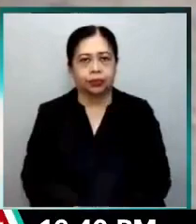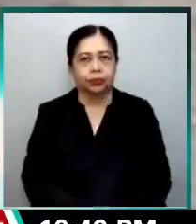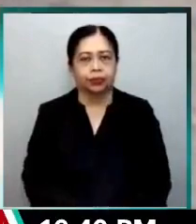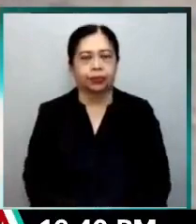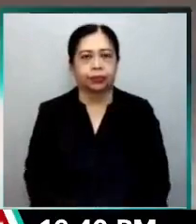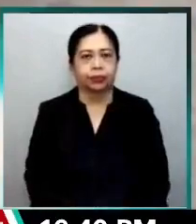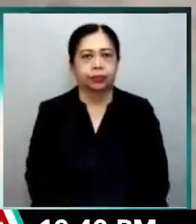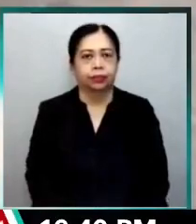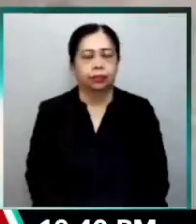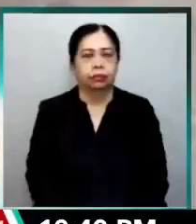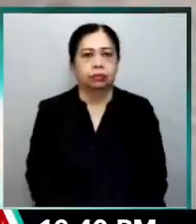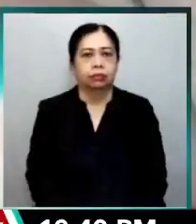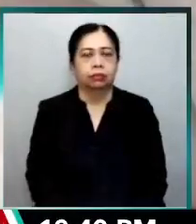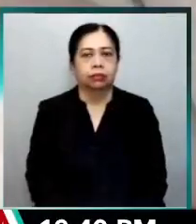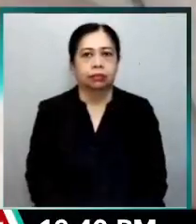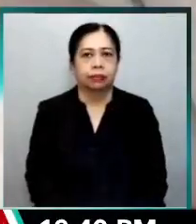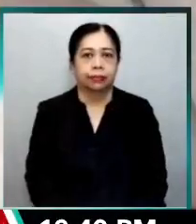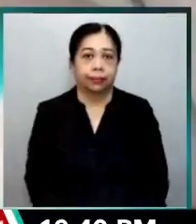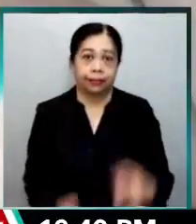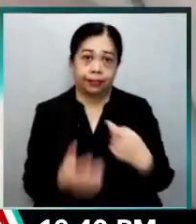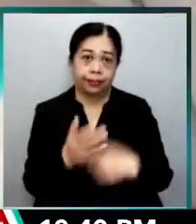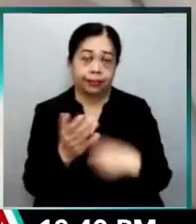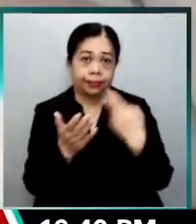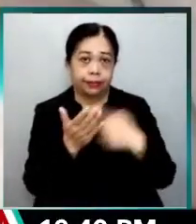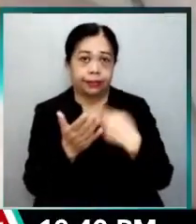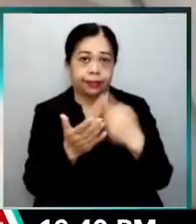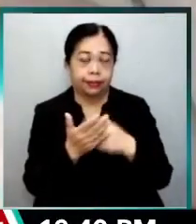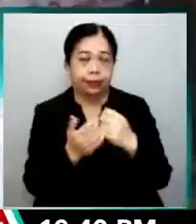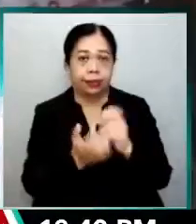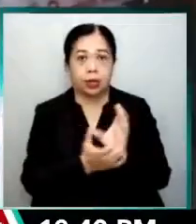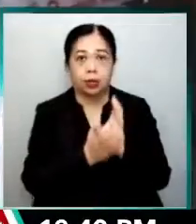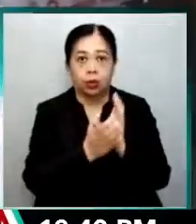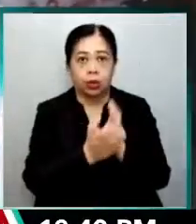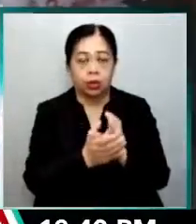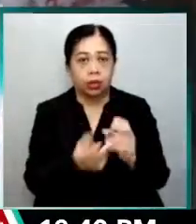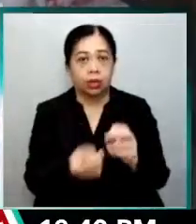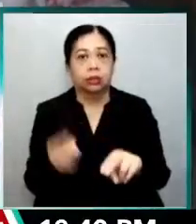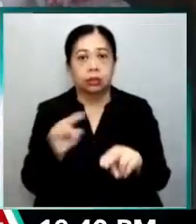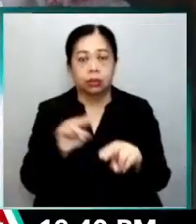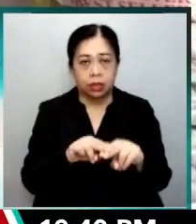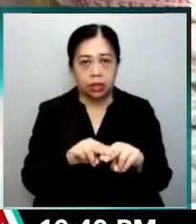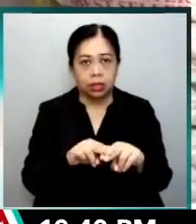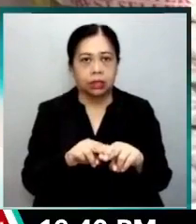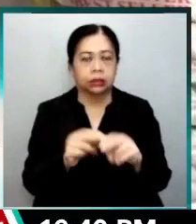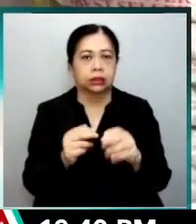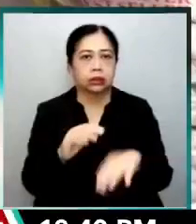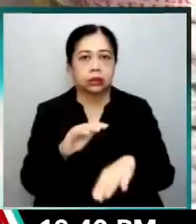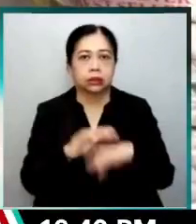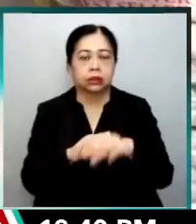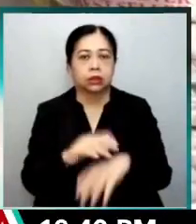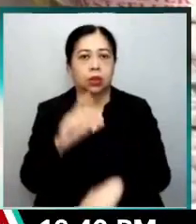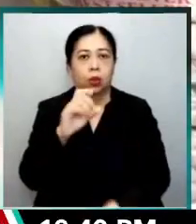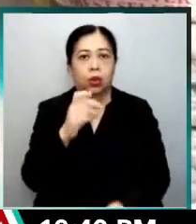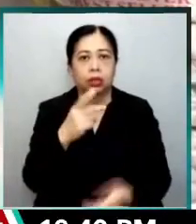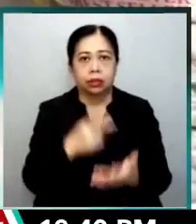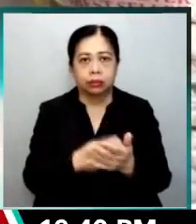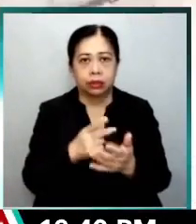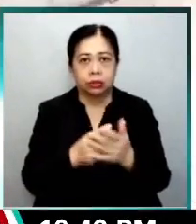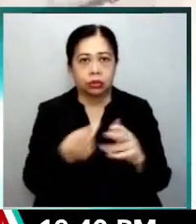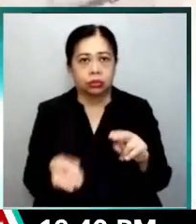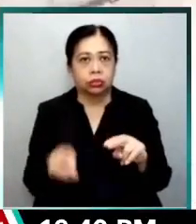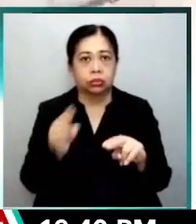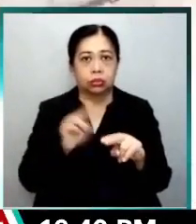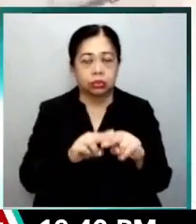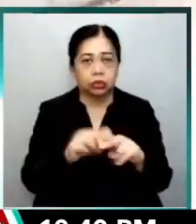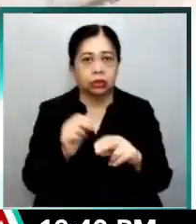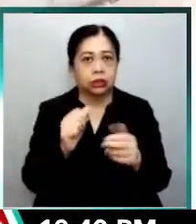kilo presyo ng bigas sa Zamboanga City tumaas Umabot na sa Php100 ang itinaas ng presyo ng bawat